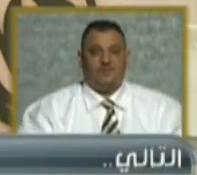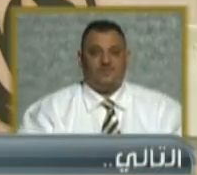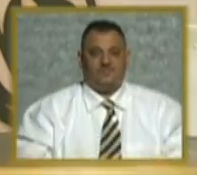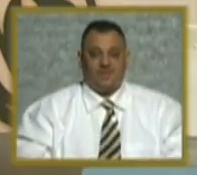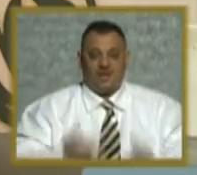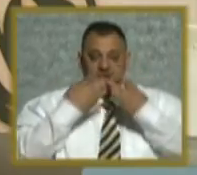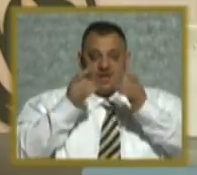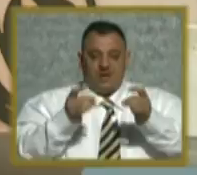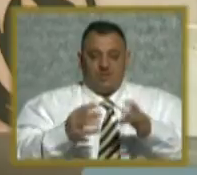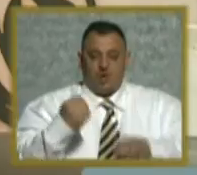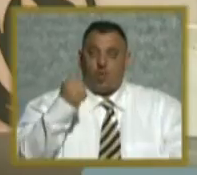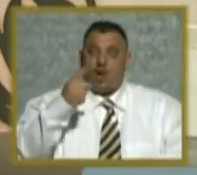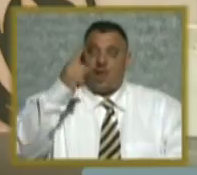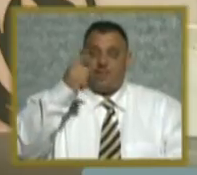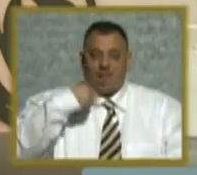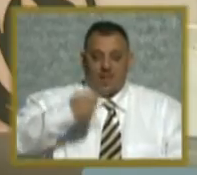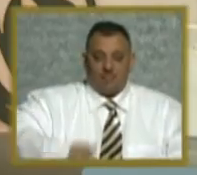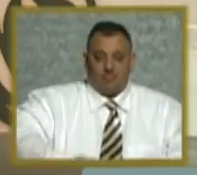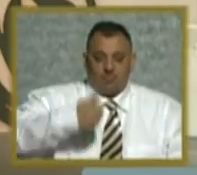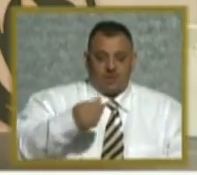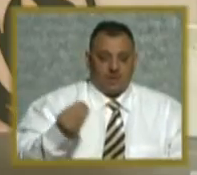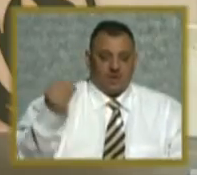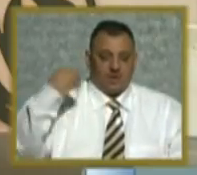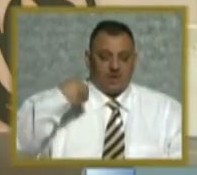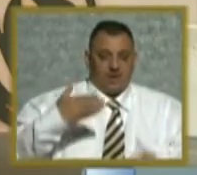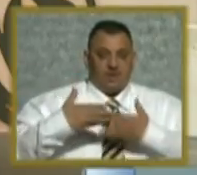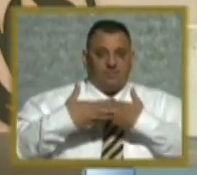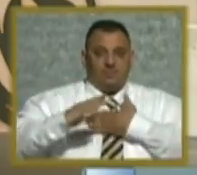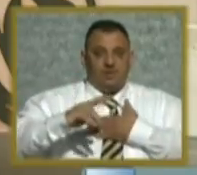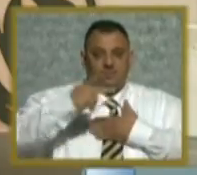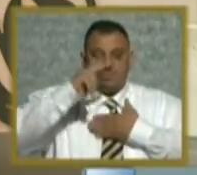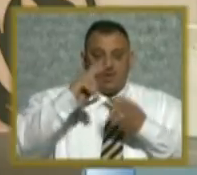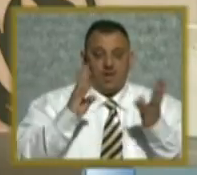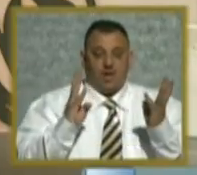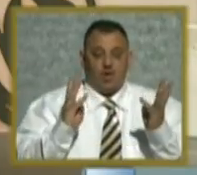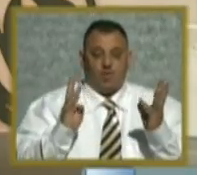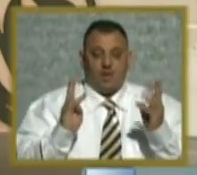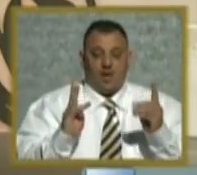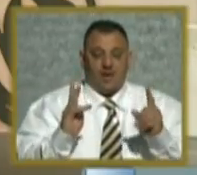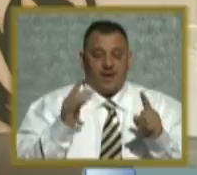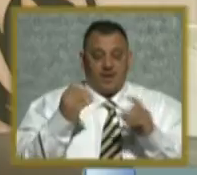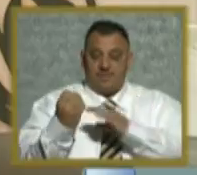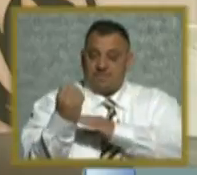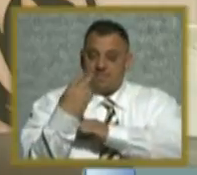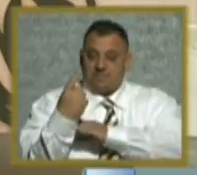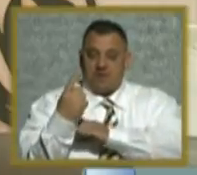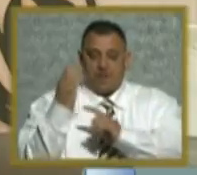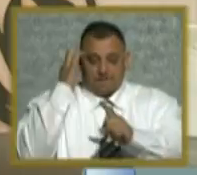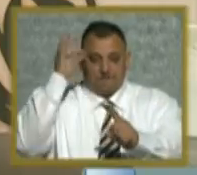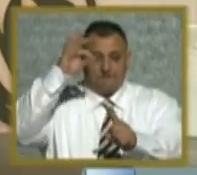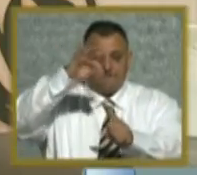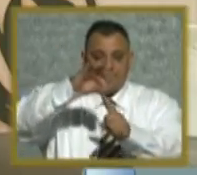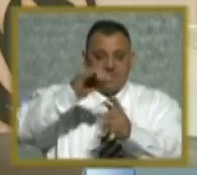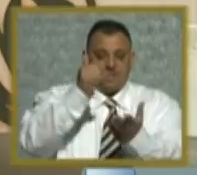ما شاء الله لا قوة إلا بالله، اللهم اجمع لنا بين الصواب والثواب، وعذنا يا ربنا من الزلل، سبحانك لا علم لنا إلا